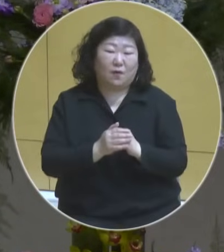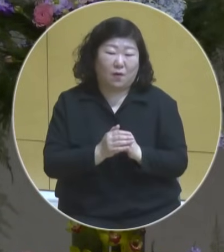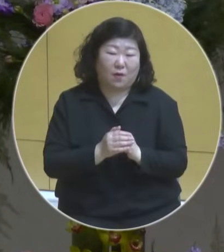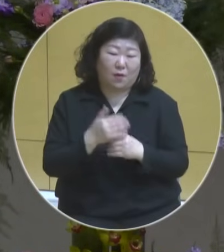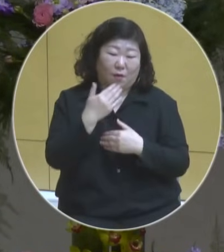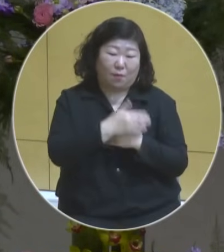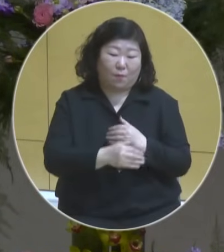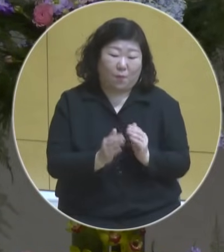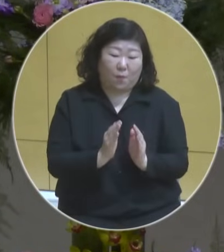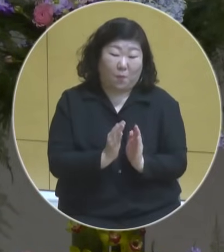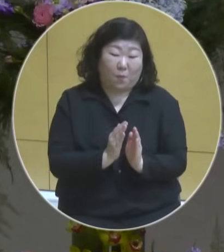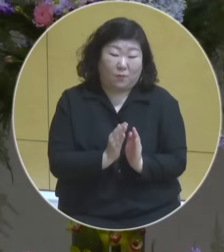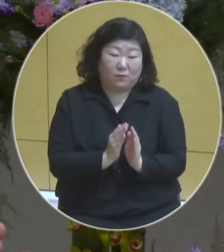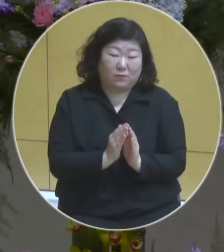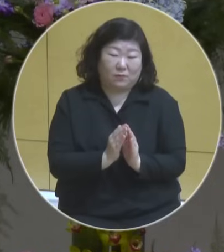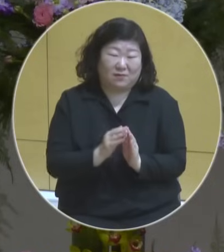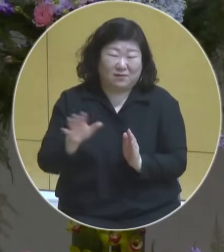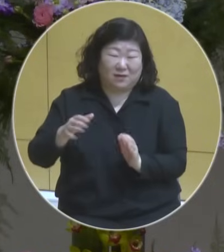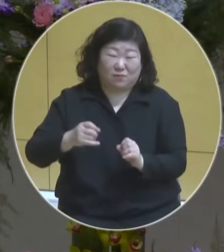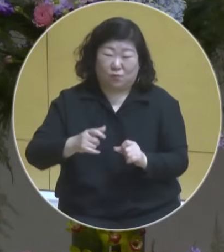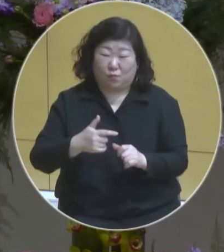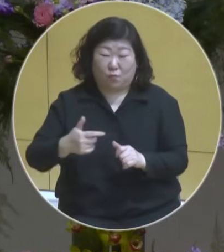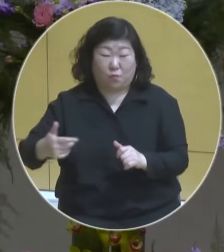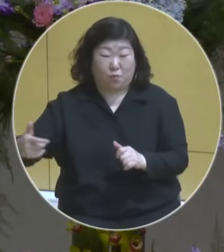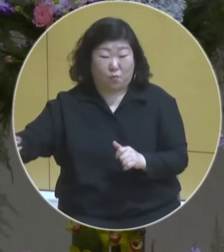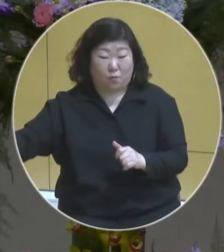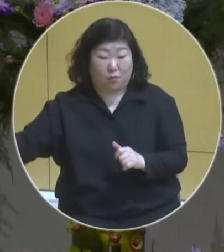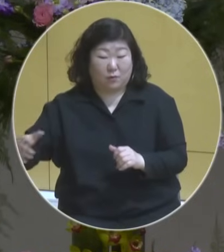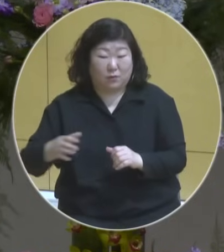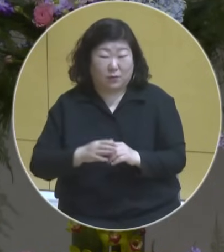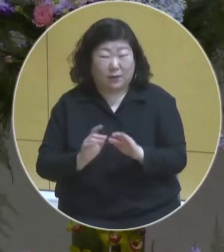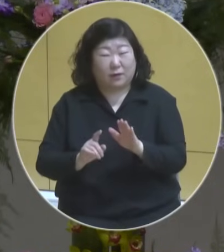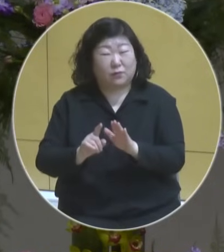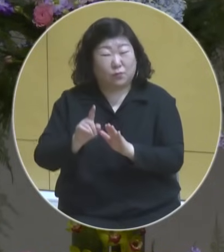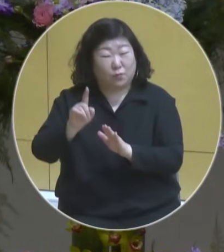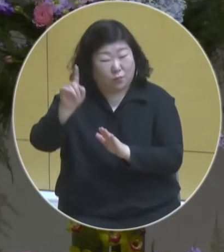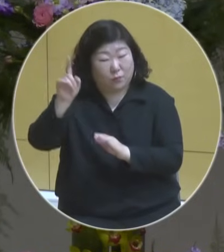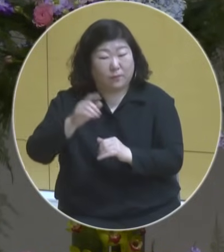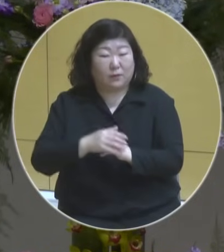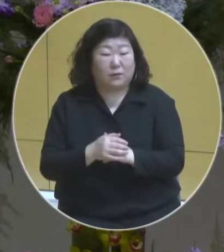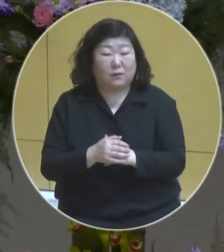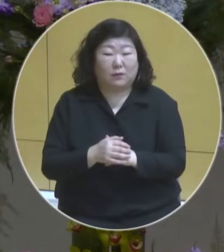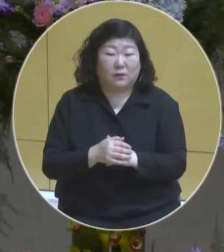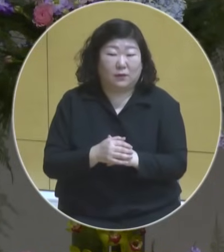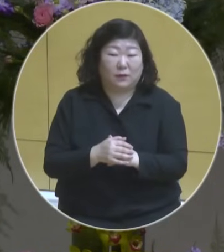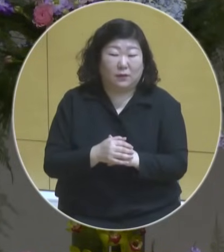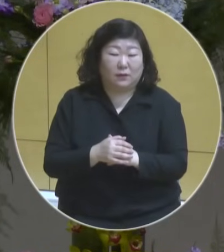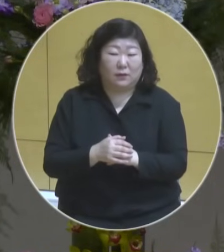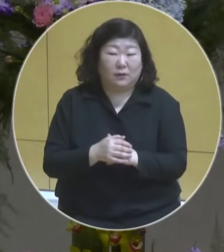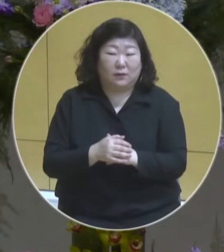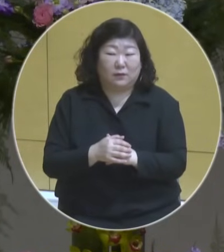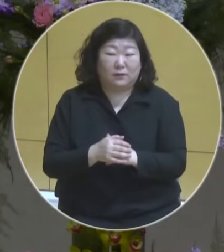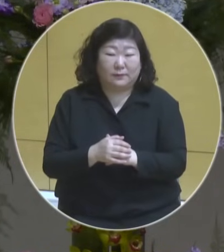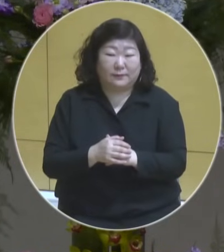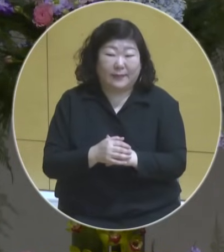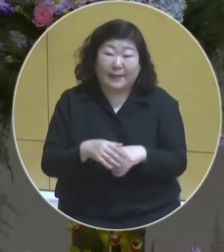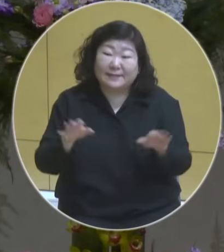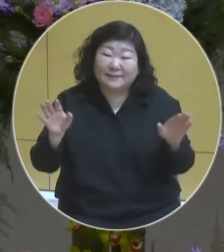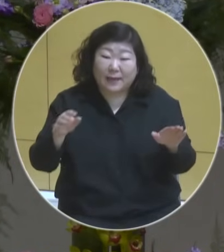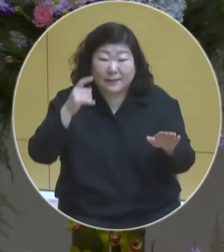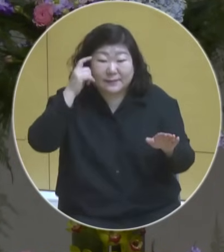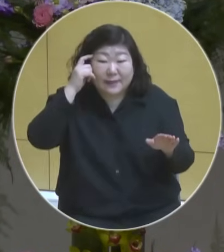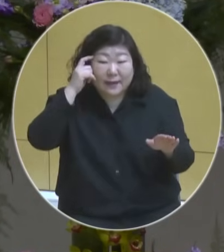큽니다 새가이 날개를 달고 다니는 것이 얼마나 힘들겠습니까 그런데 새가 어느 날